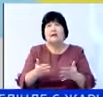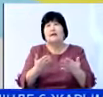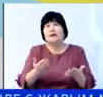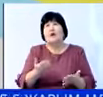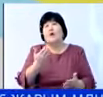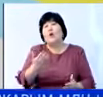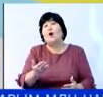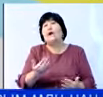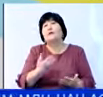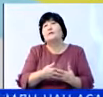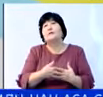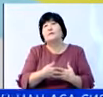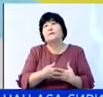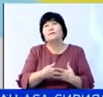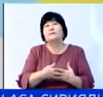Оның жаңағы